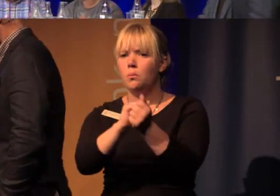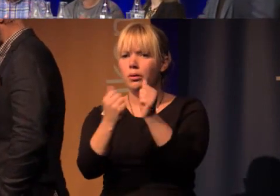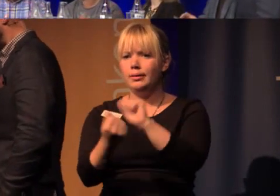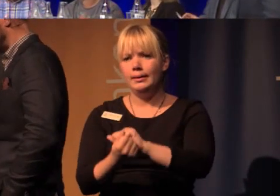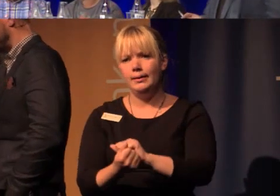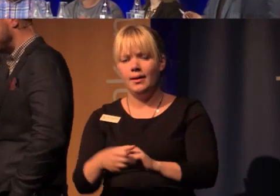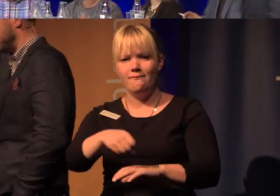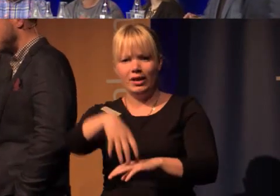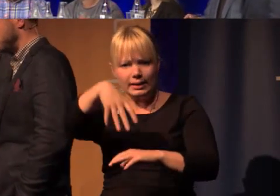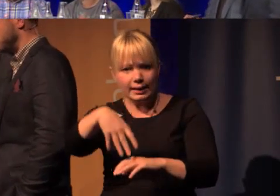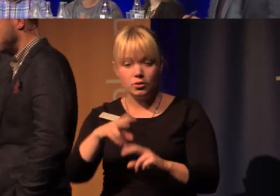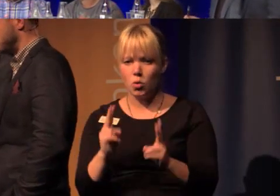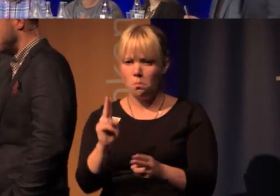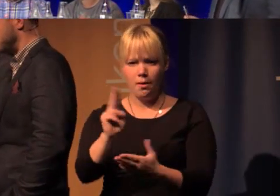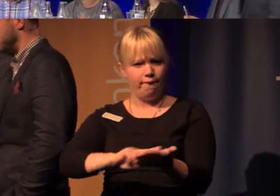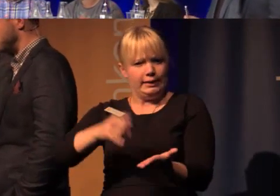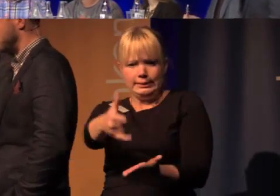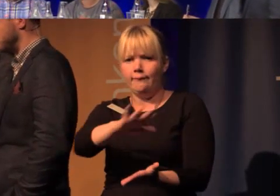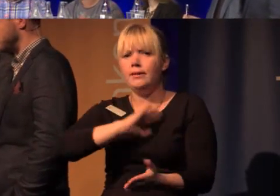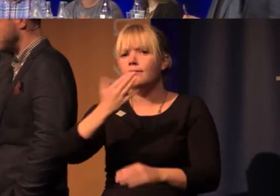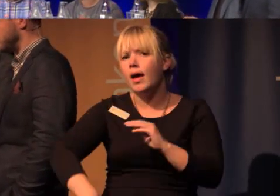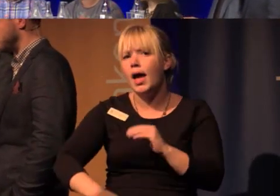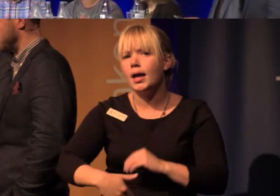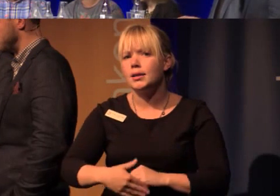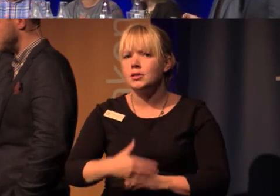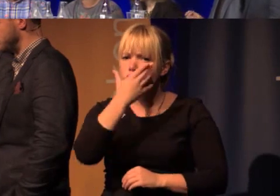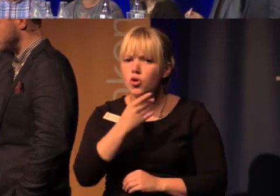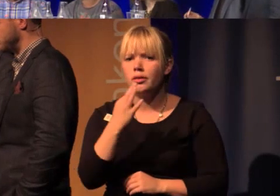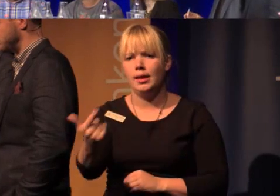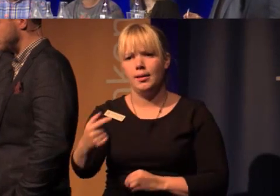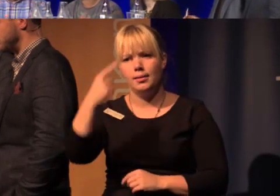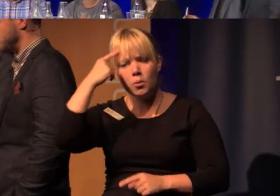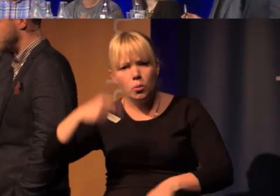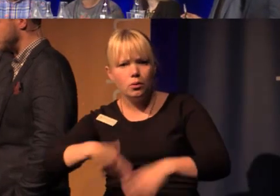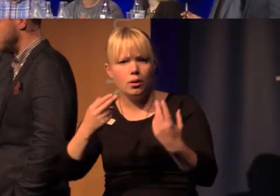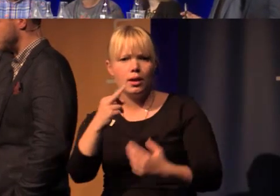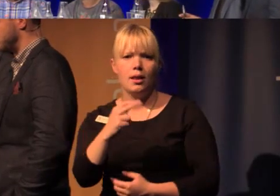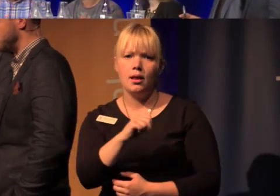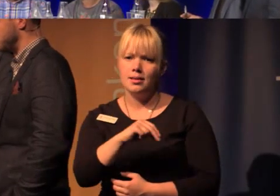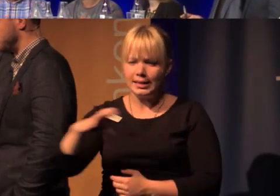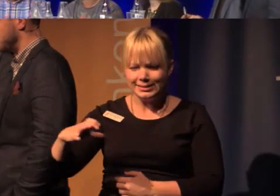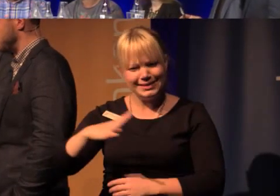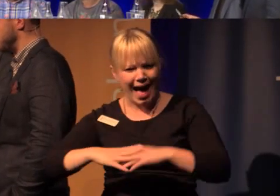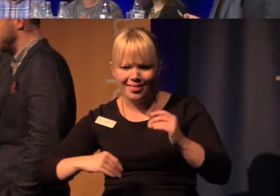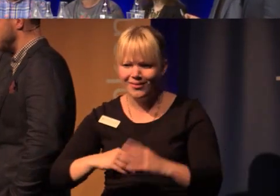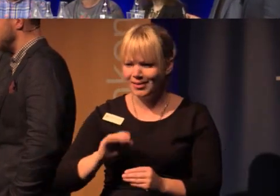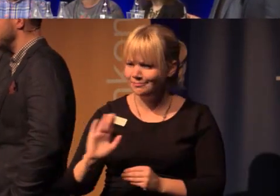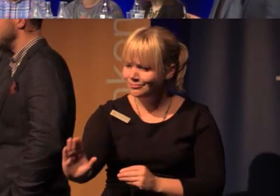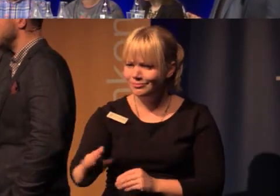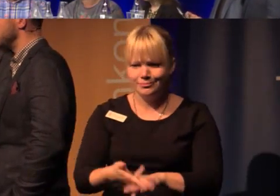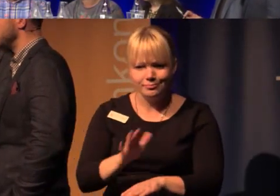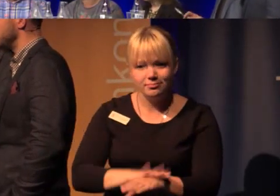värderar saker som verkets skönhet, en kulturell renässans, skicklighet, hantverksskicklighet, istället för